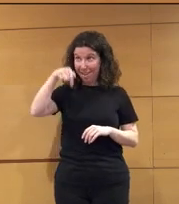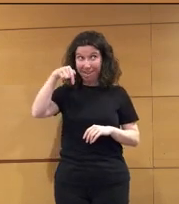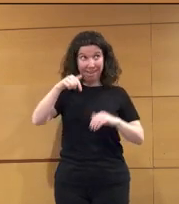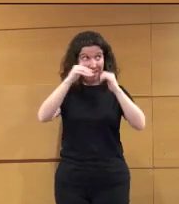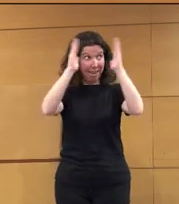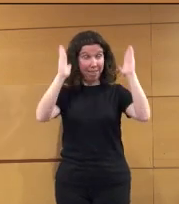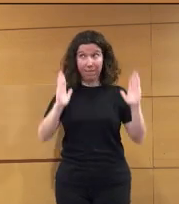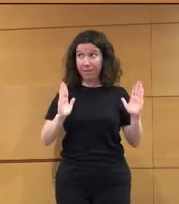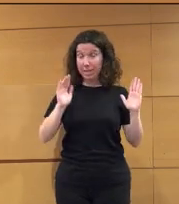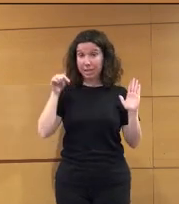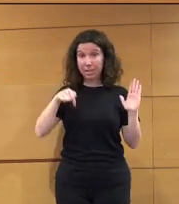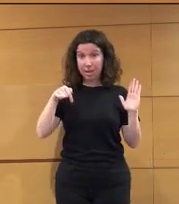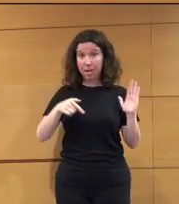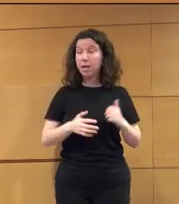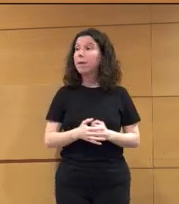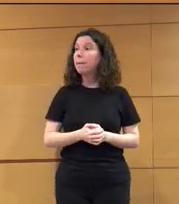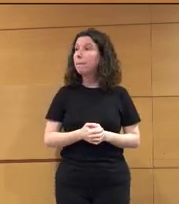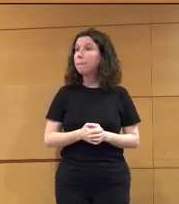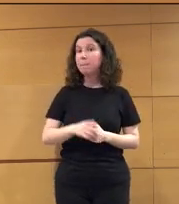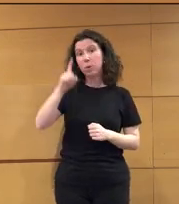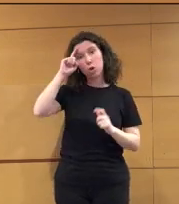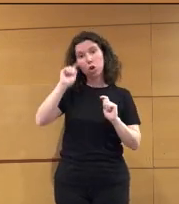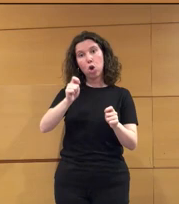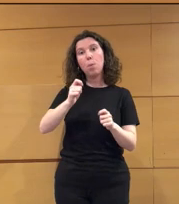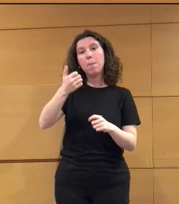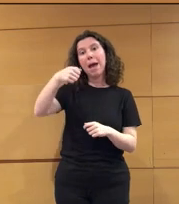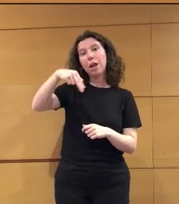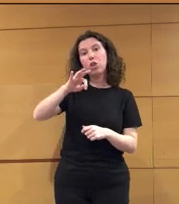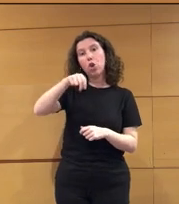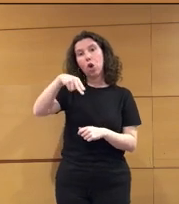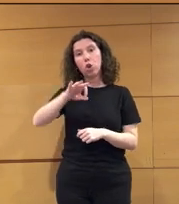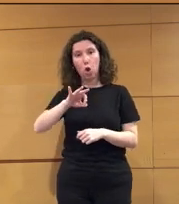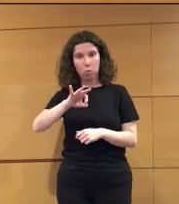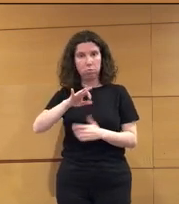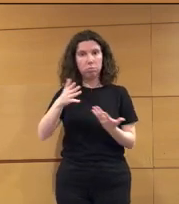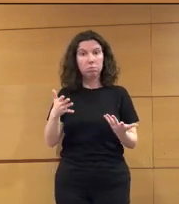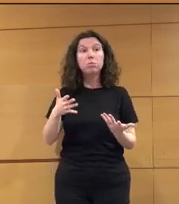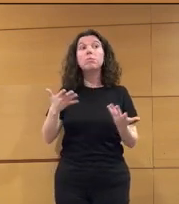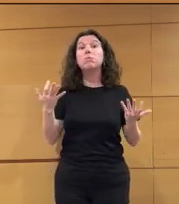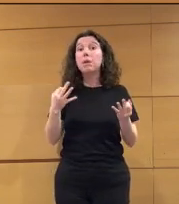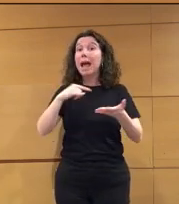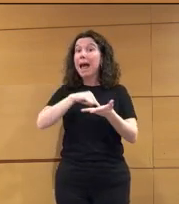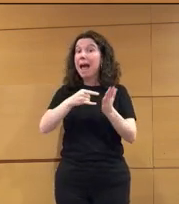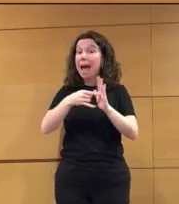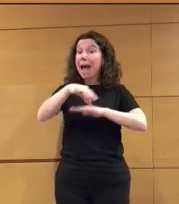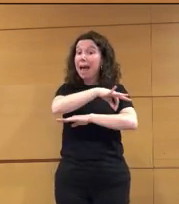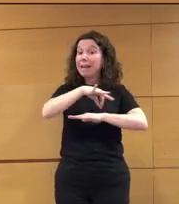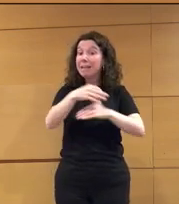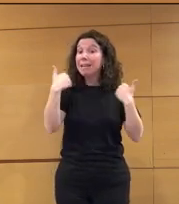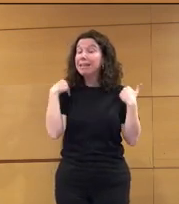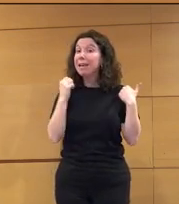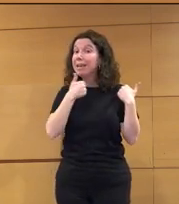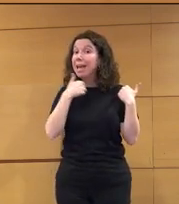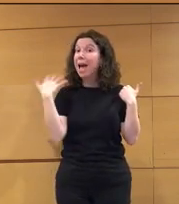es diu Antoni Roger, que resulta que l'arquitecte és l'Antoni Senyer,